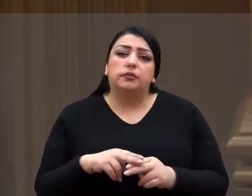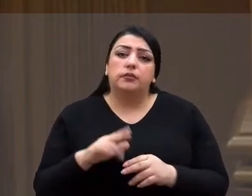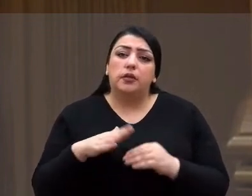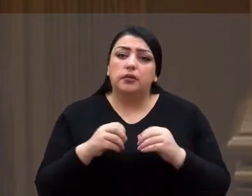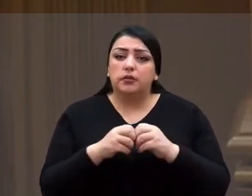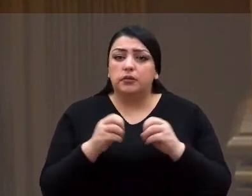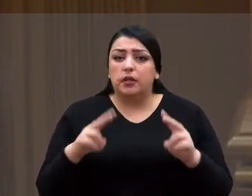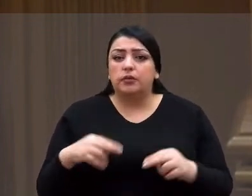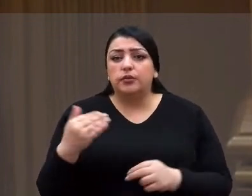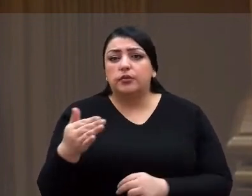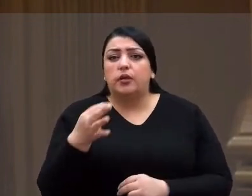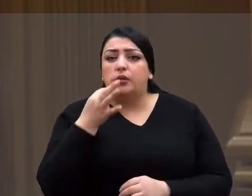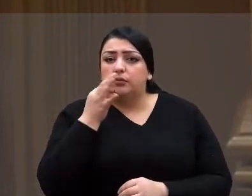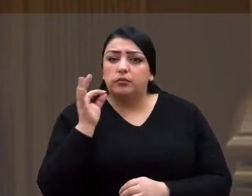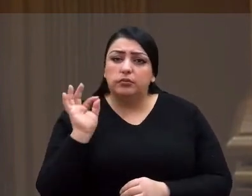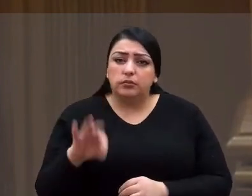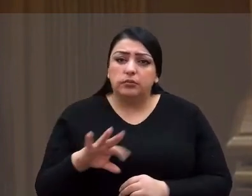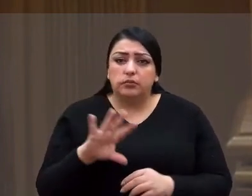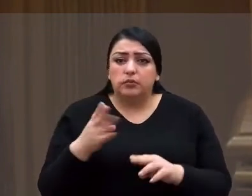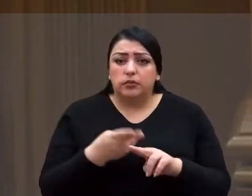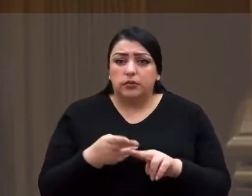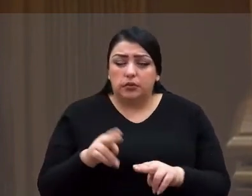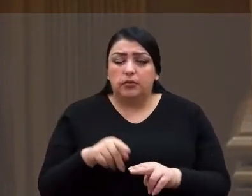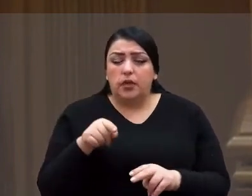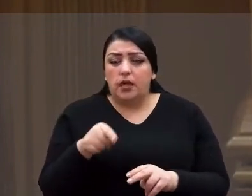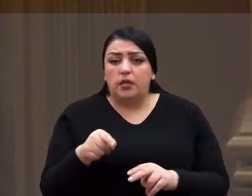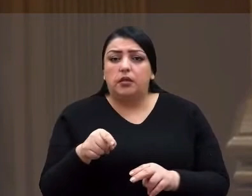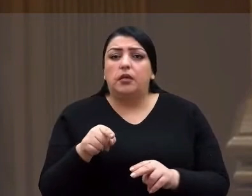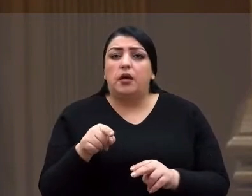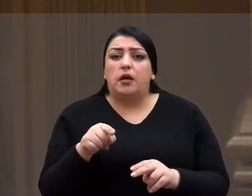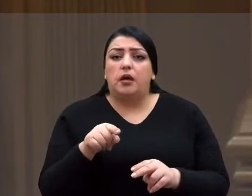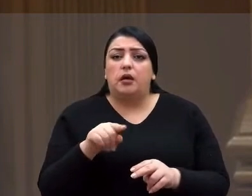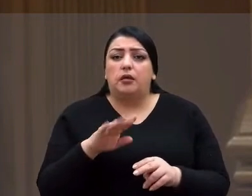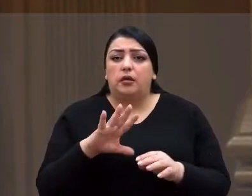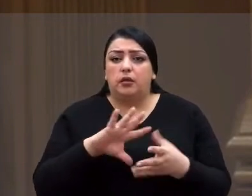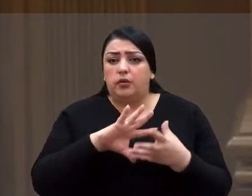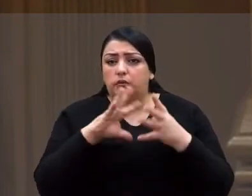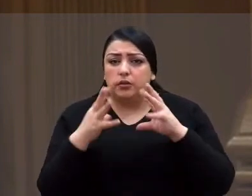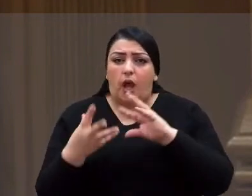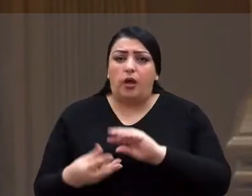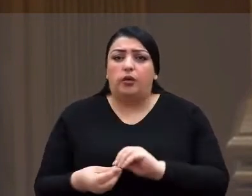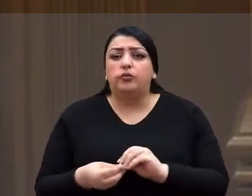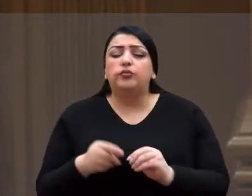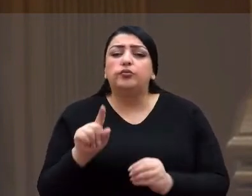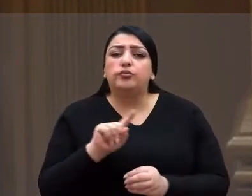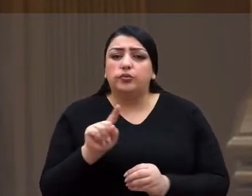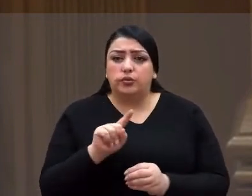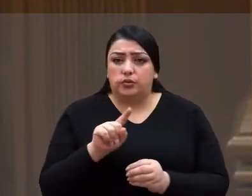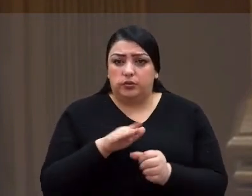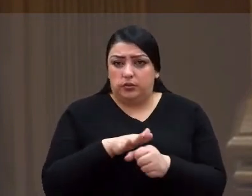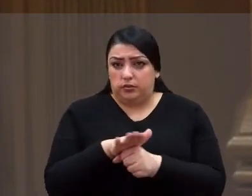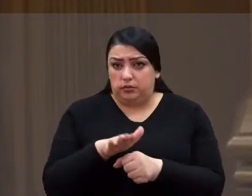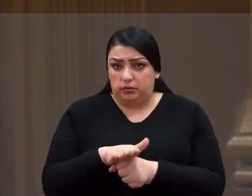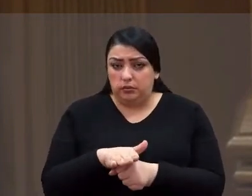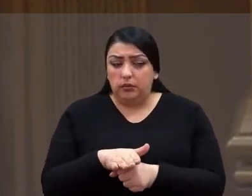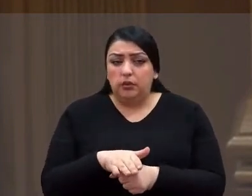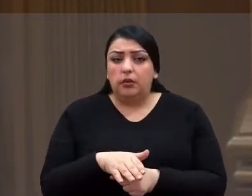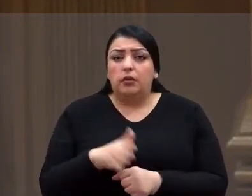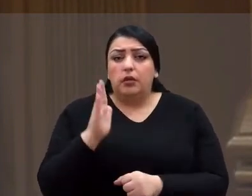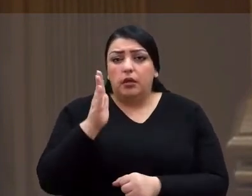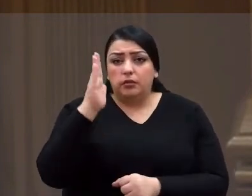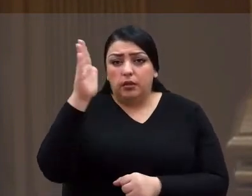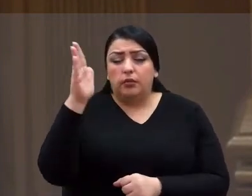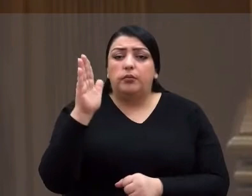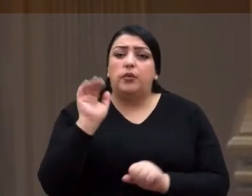մասնագիտական կարողությունների կամ ունակությունների, դրանից ելնելով գալ ինչ-որ եզրակացություն։ Այդ եզրակացությունները հետագայում